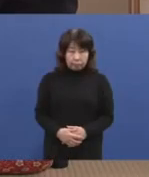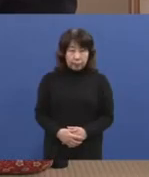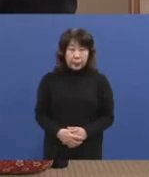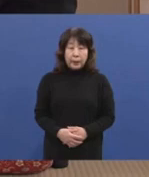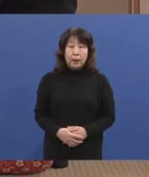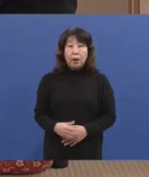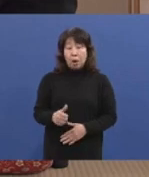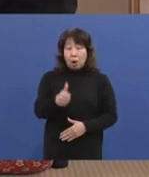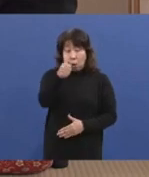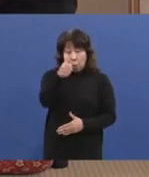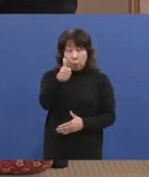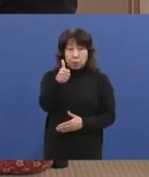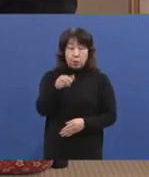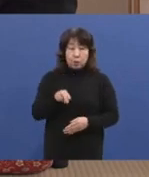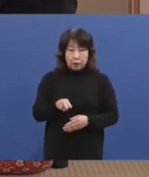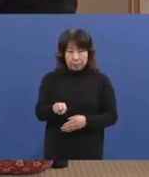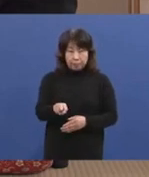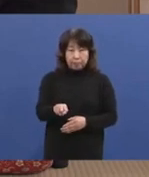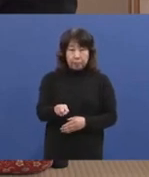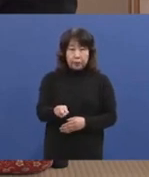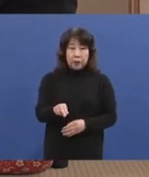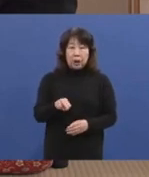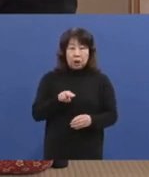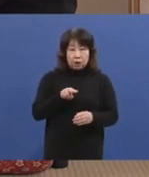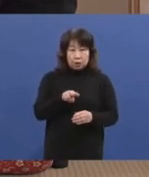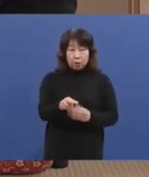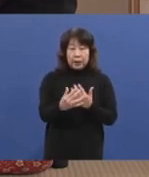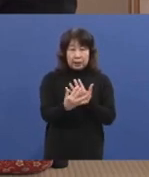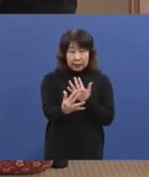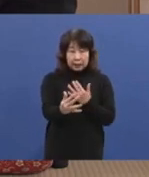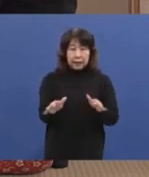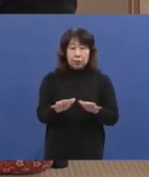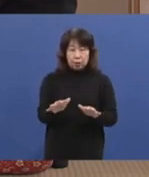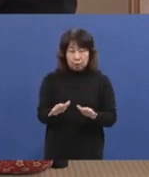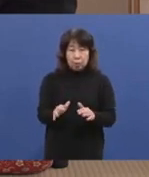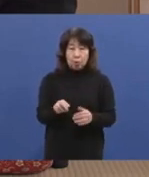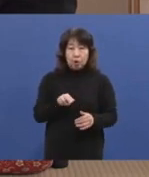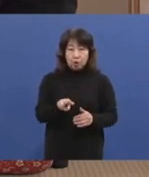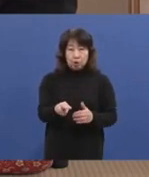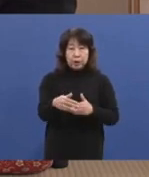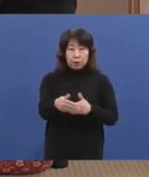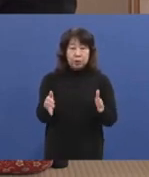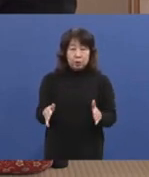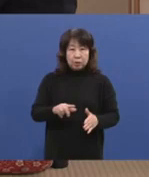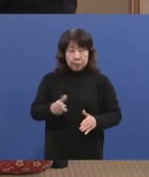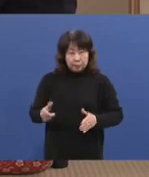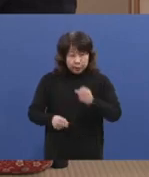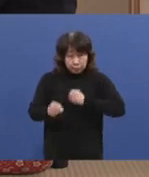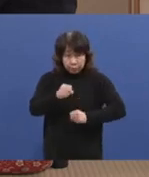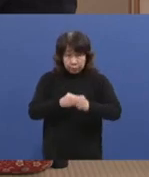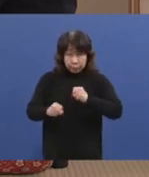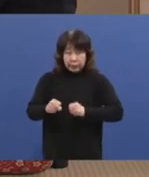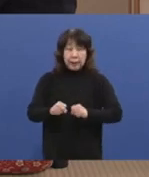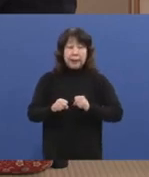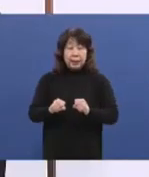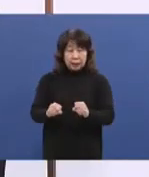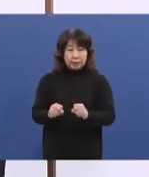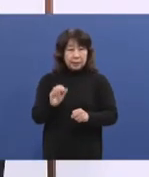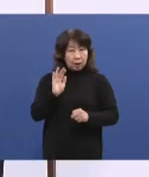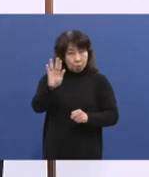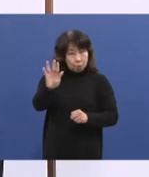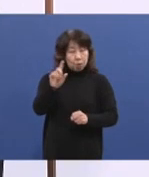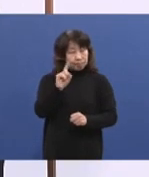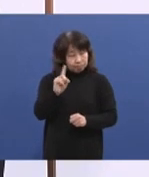王将戦、将棋大会、そして子ども将棋教室とさまざまな取り組みを行われていますが、今後はどのようにお考えですか？